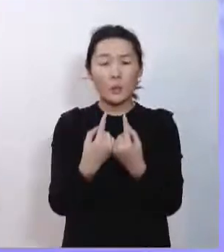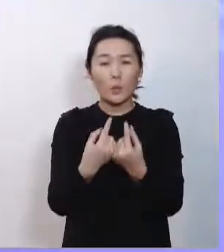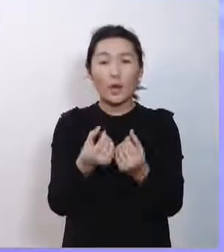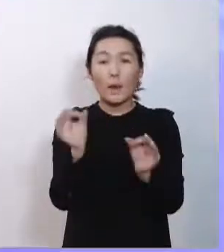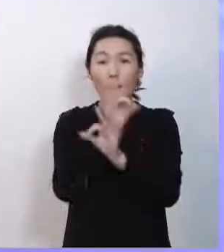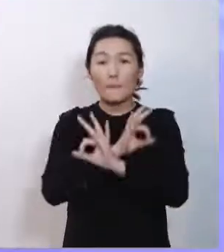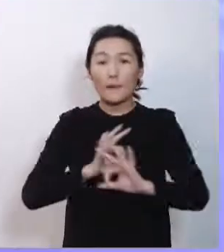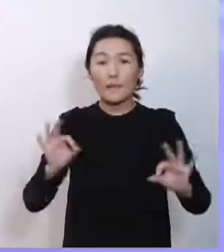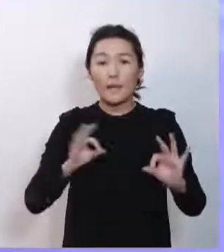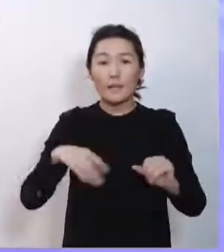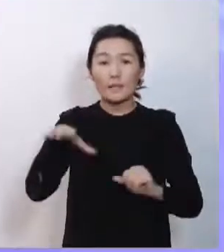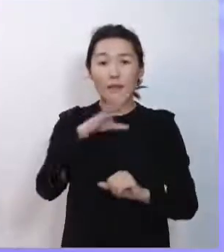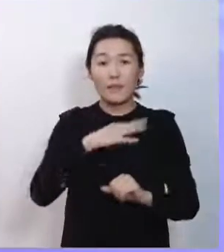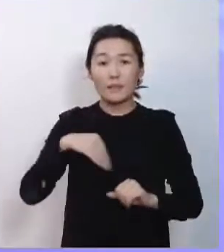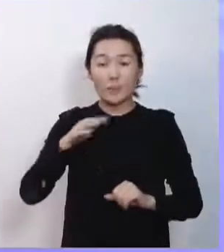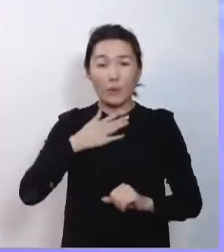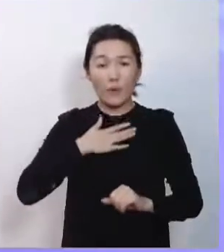прекрасно все во мне.